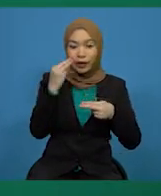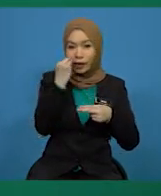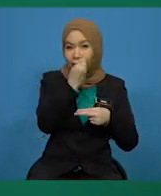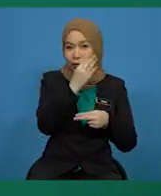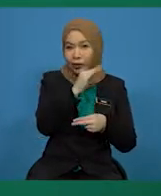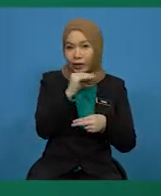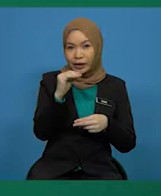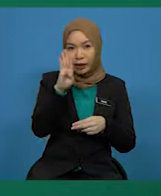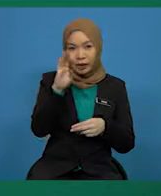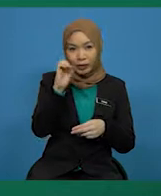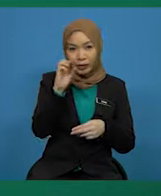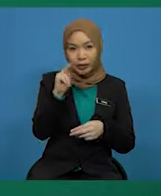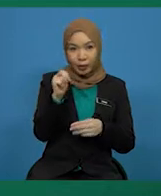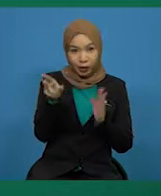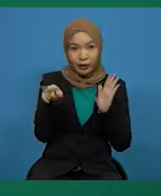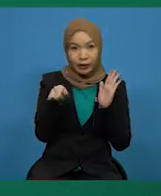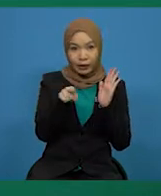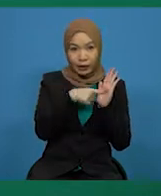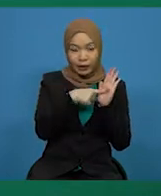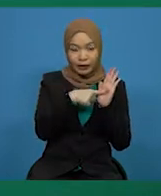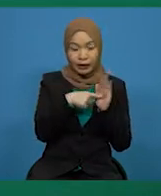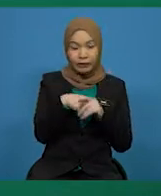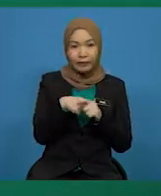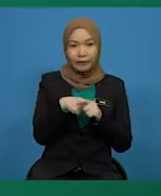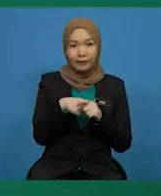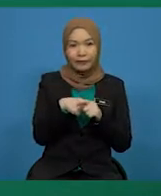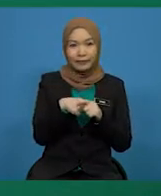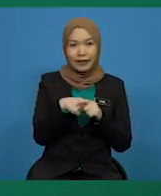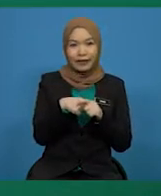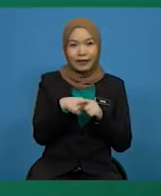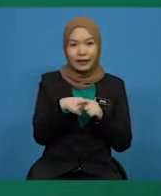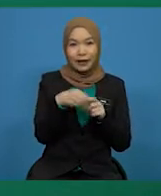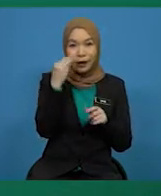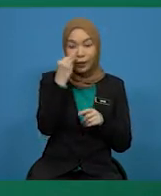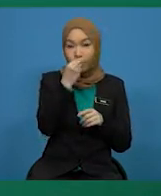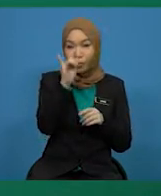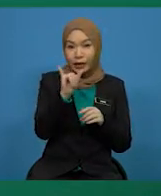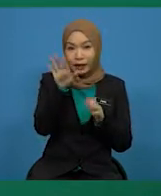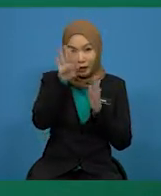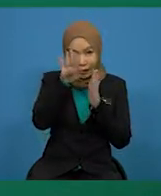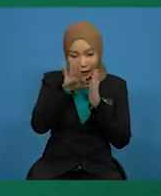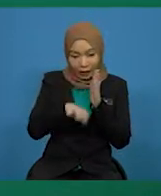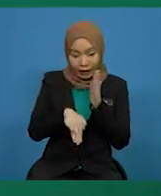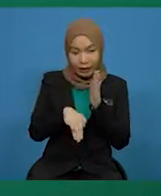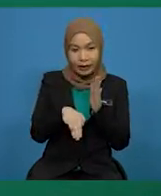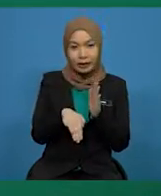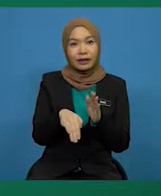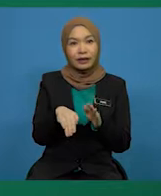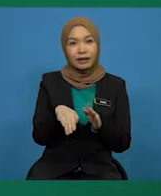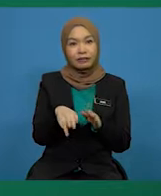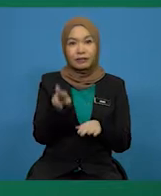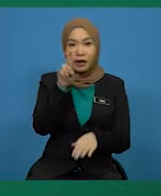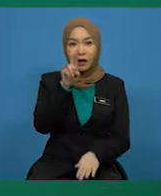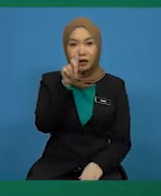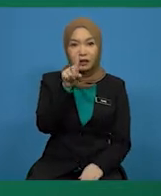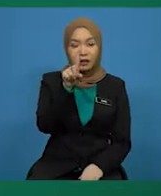harga bond adalah secara negatif. Ini bermakna kadar bunga yang rendah seperti di R1 ini akan